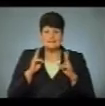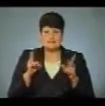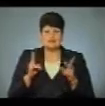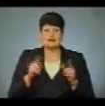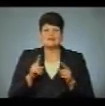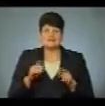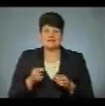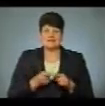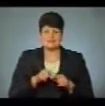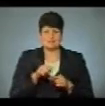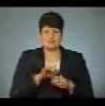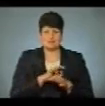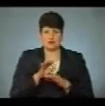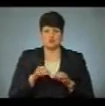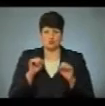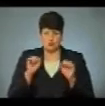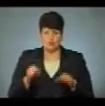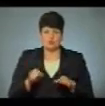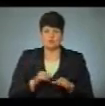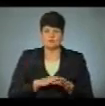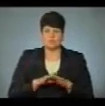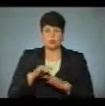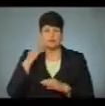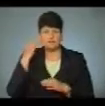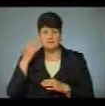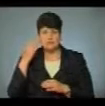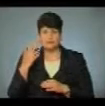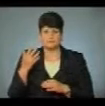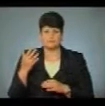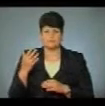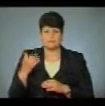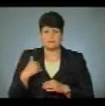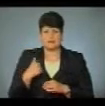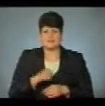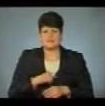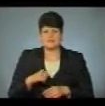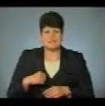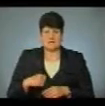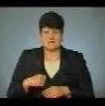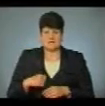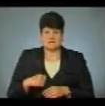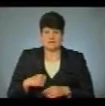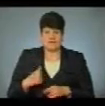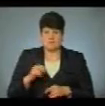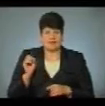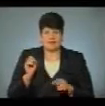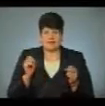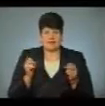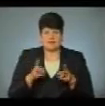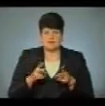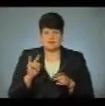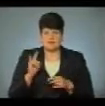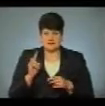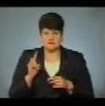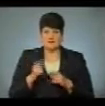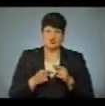проект такий, що може здійснити мрію. Самі ми би явно, я би не ризикнула з дитиною, а